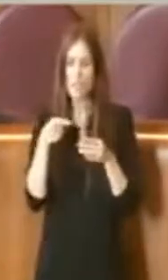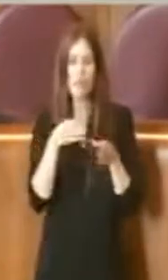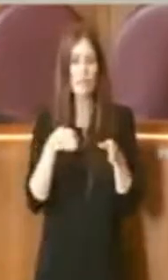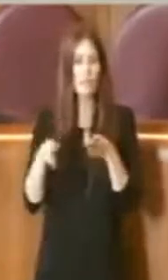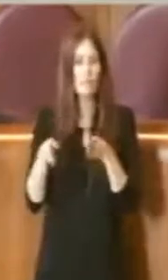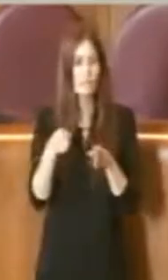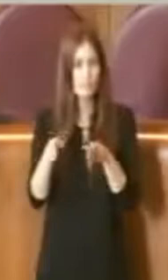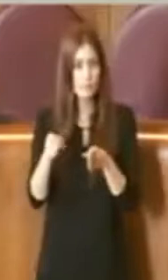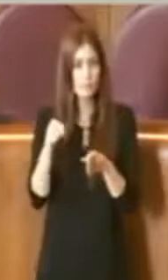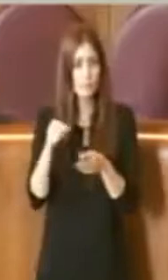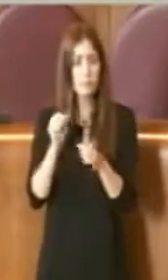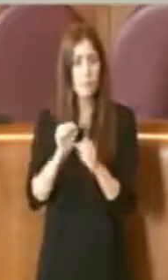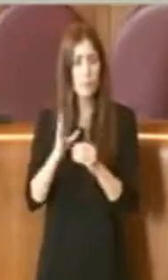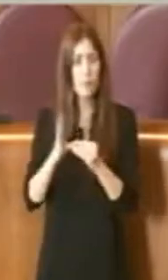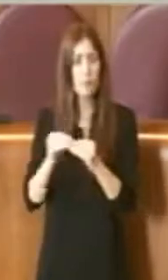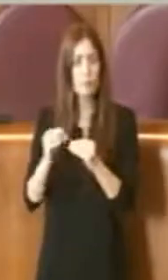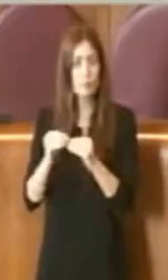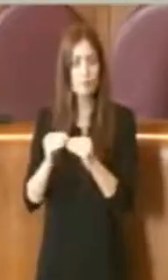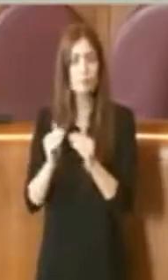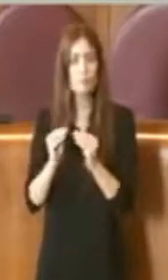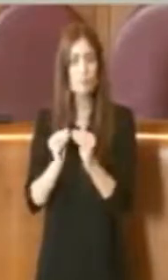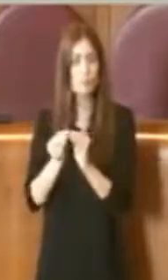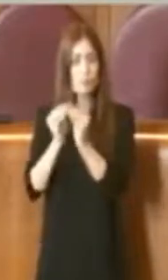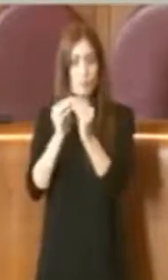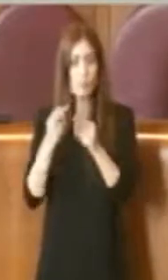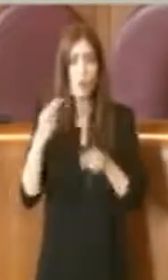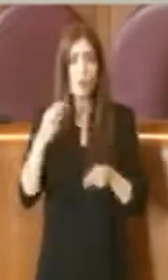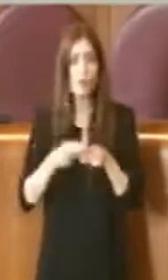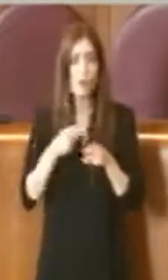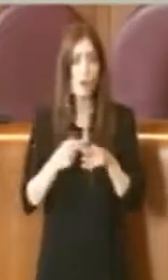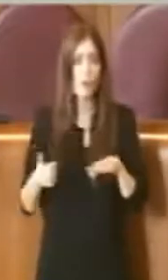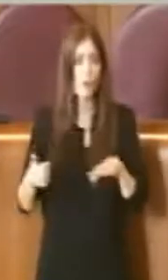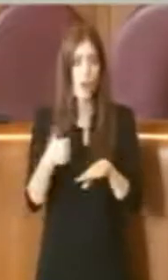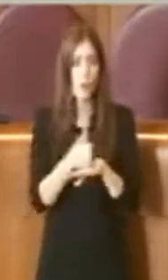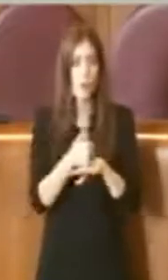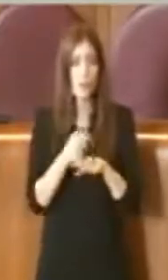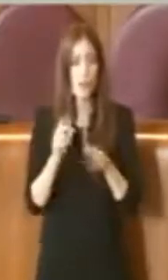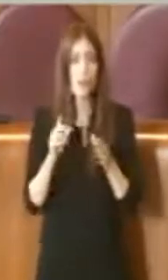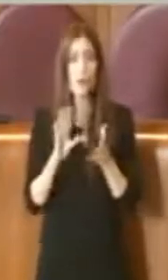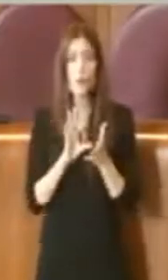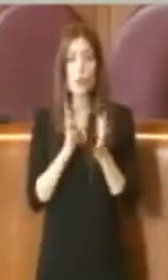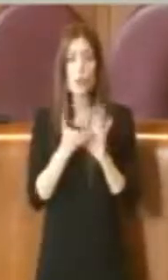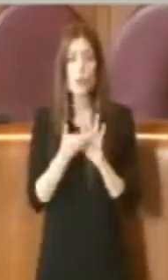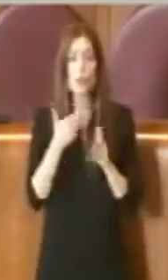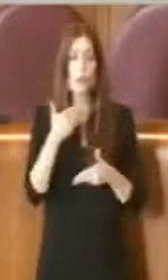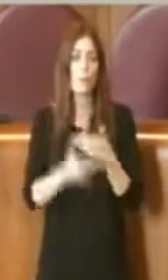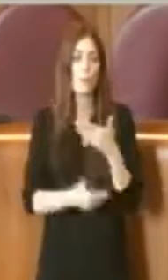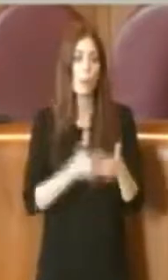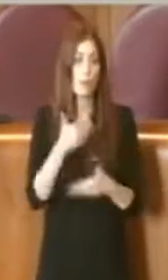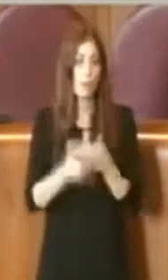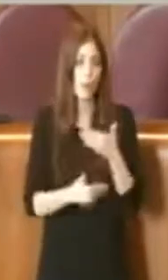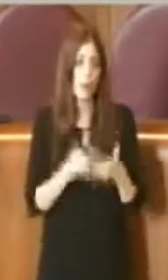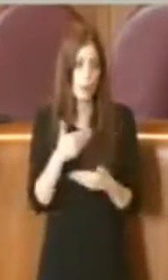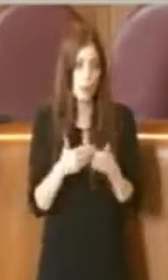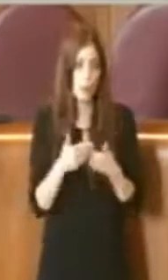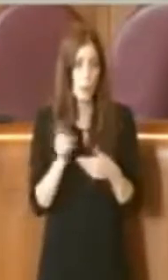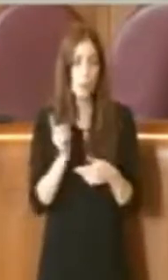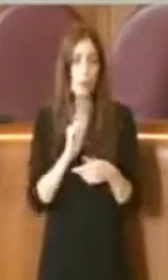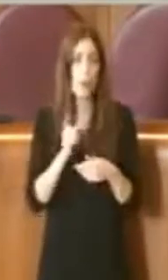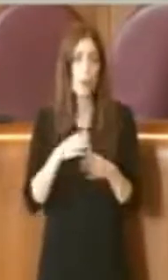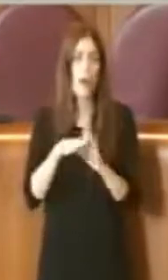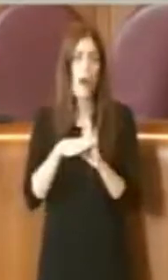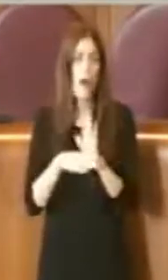maestra per costruire la riforma dell'ordinamento di Roma Capitale. Una riforma a processo, quindi, e non una riforma atto,